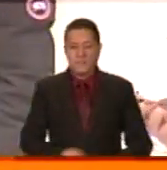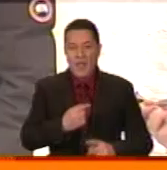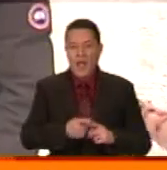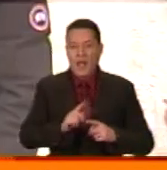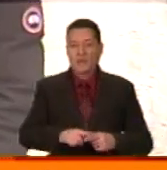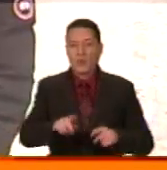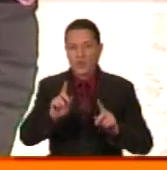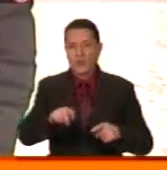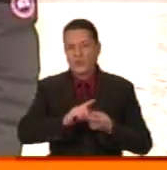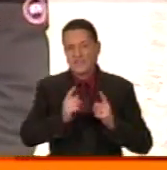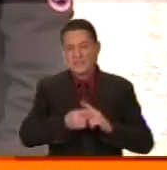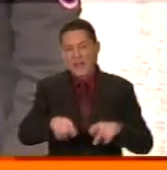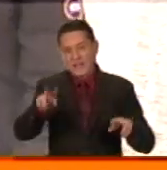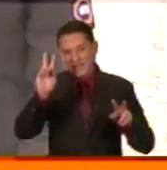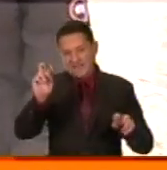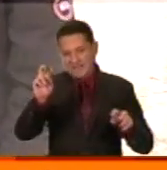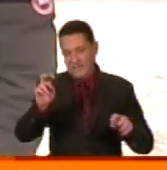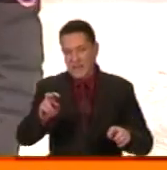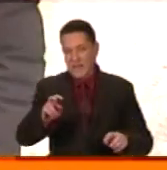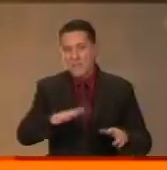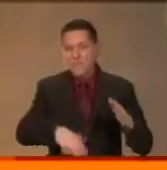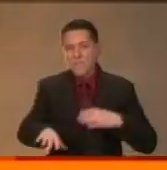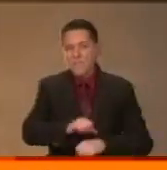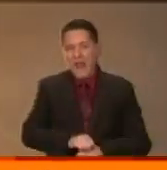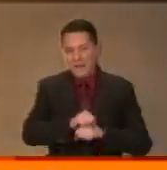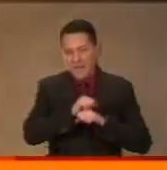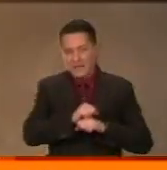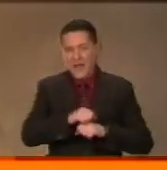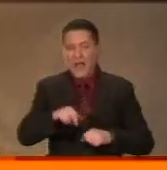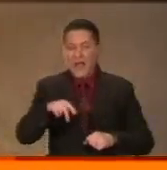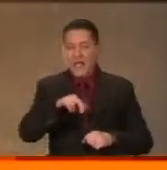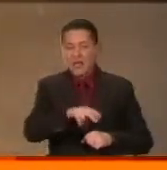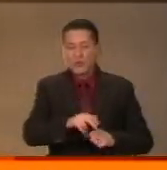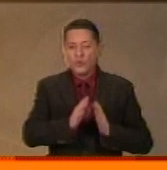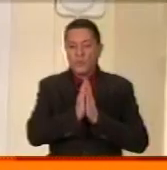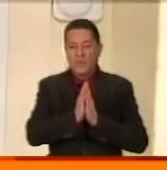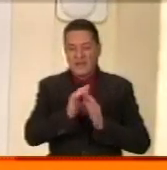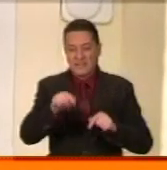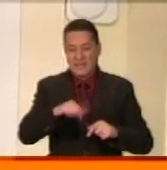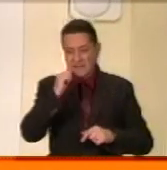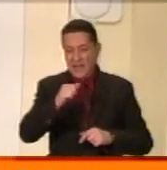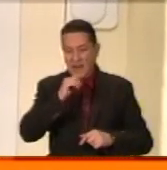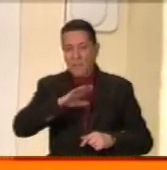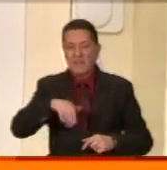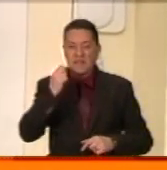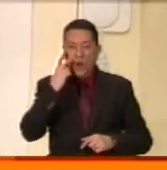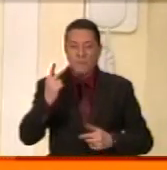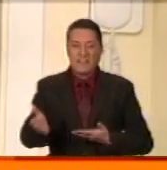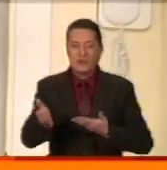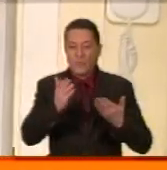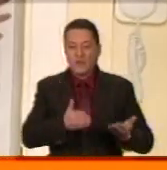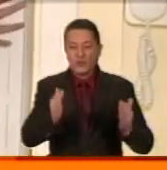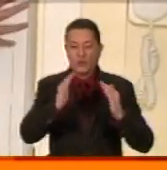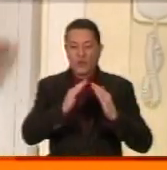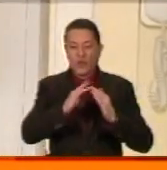теж став символом Майдану. Вони йдуть у храм помолитися за цей рік. Після обіду Хатія запрошує нас